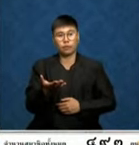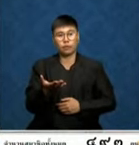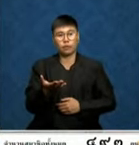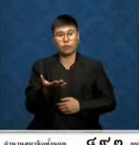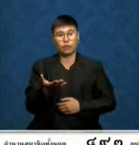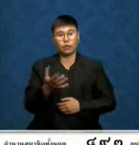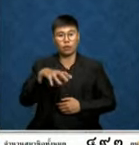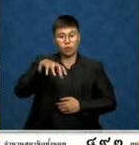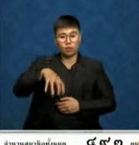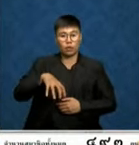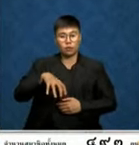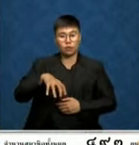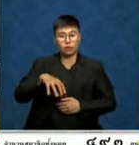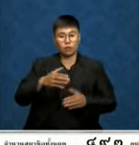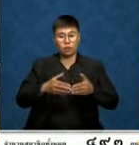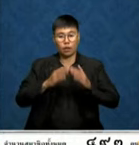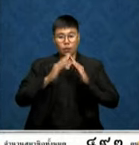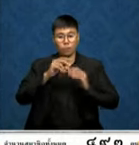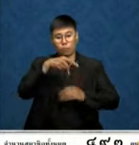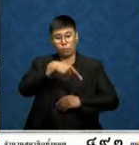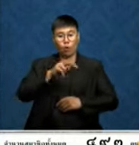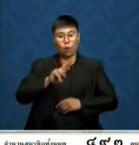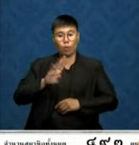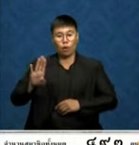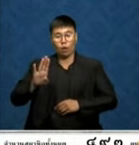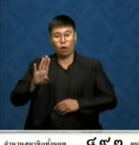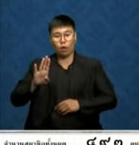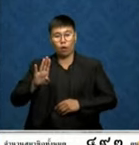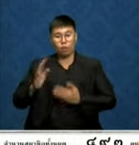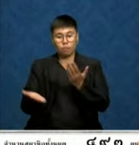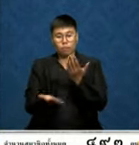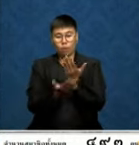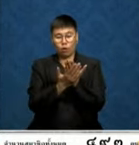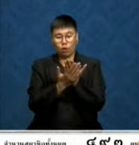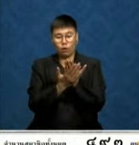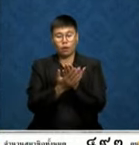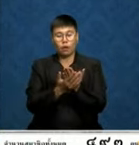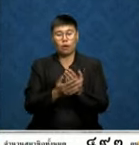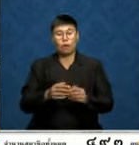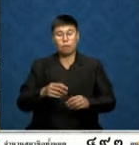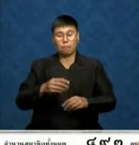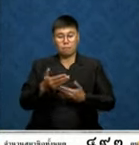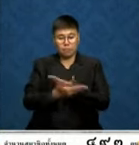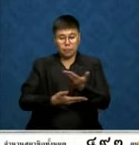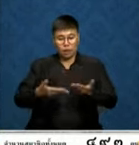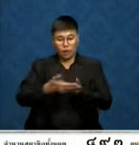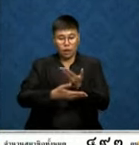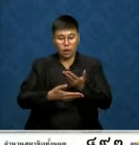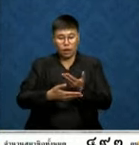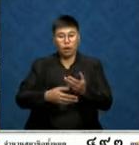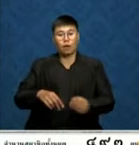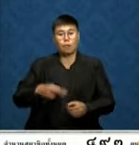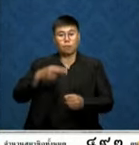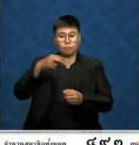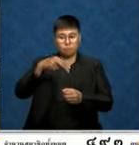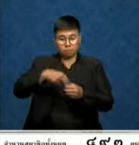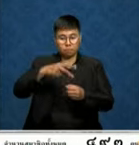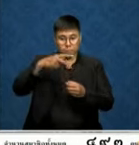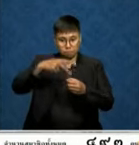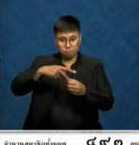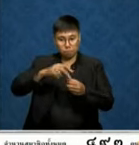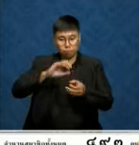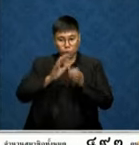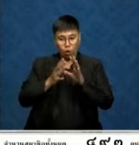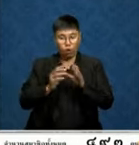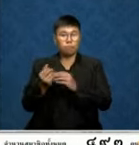ก่อตั้งจากพรบ.ประกอบกิจการพลังงานปี2550นะครับแล้วก็ผมขอพุ่งเป้าไปที่